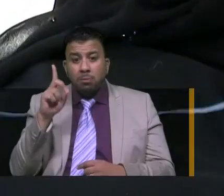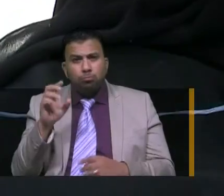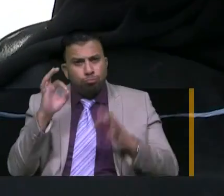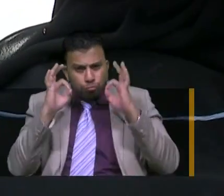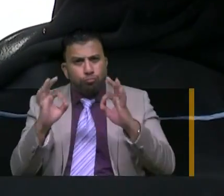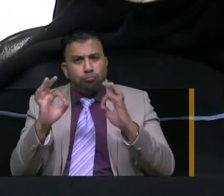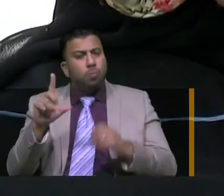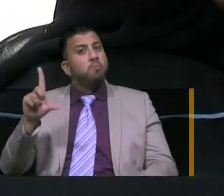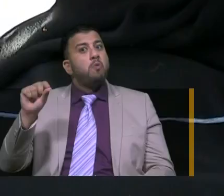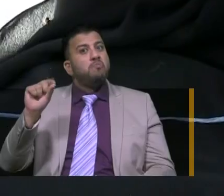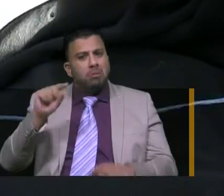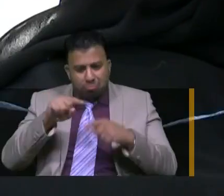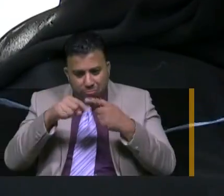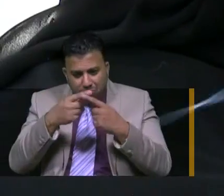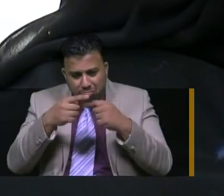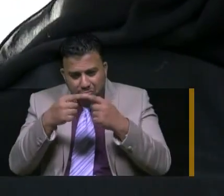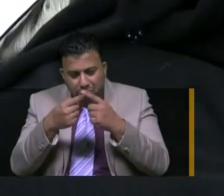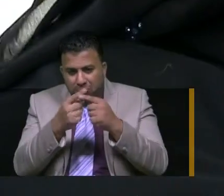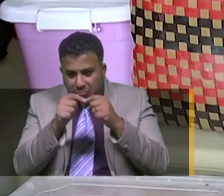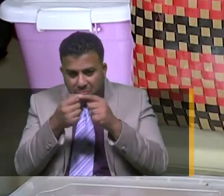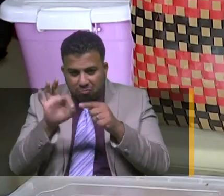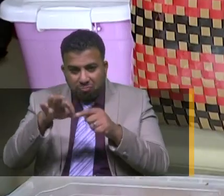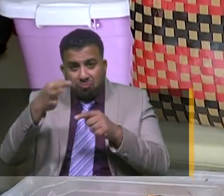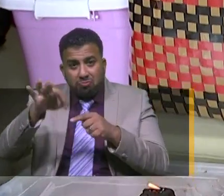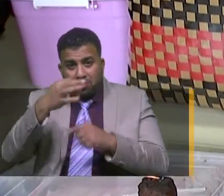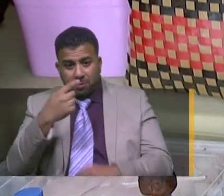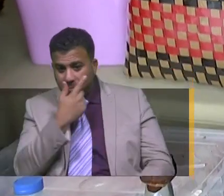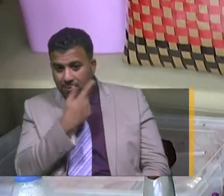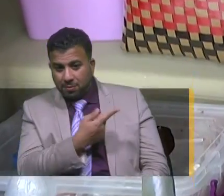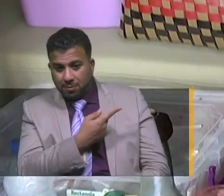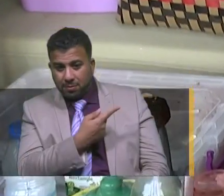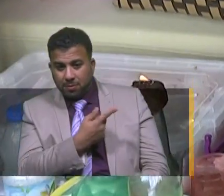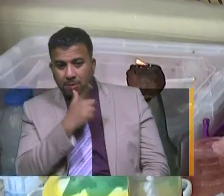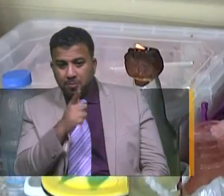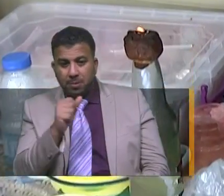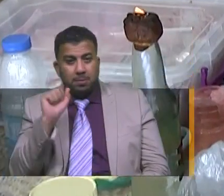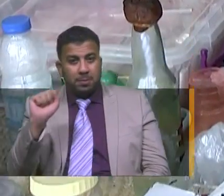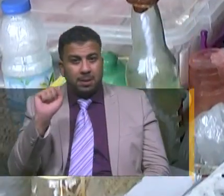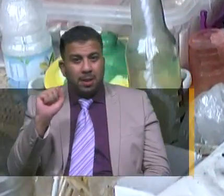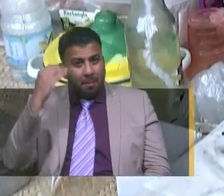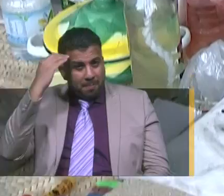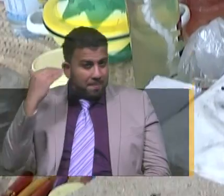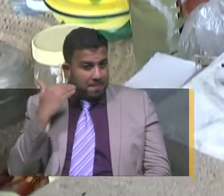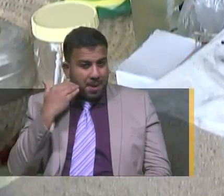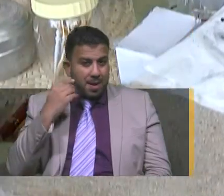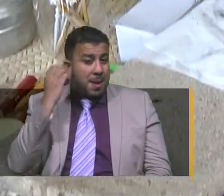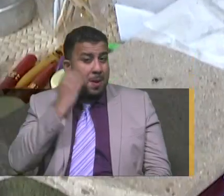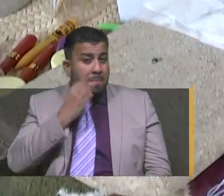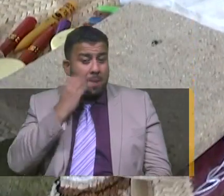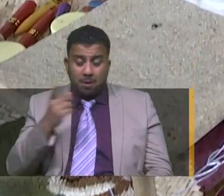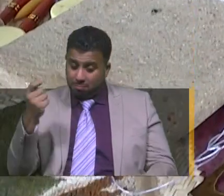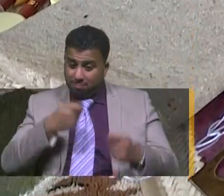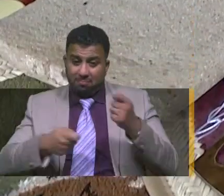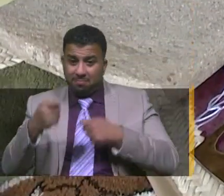الدقة والجودة على الصناعات اليدوية التي أثبتت خلالها المرأة الإماراتية إسهامها